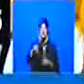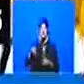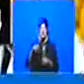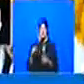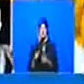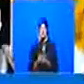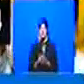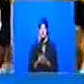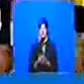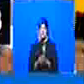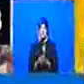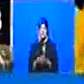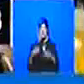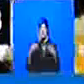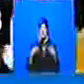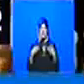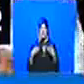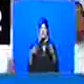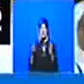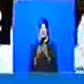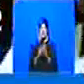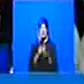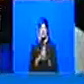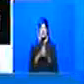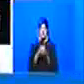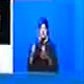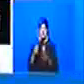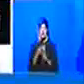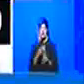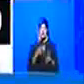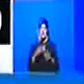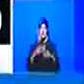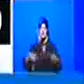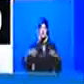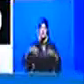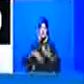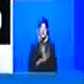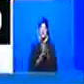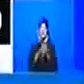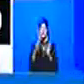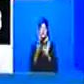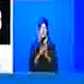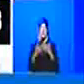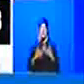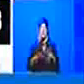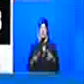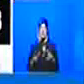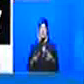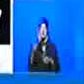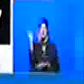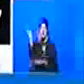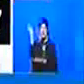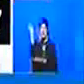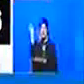bahwa kontribusi Jawa Timur dari PDRB yang kedua terbesar setelah DKI, pertumbuhan